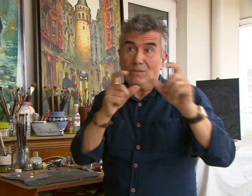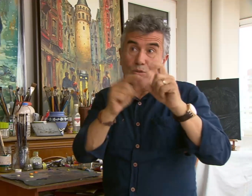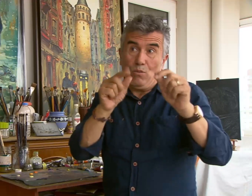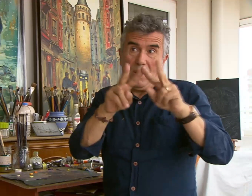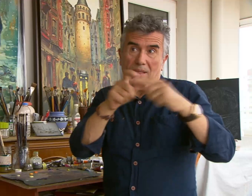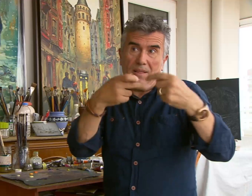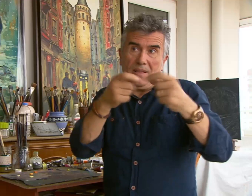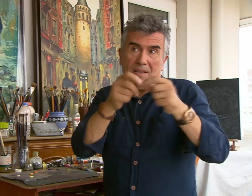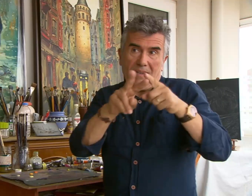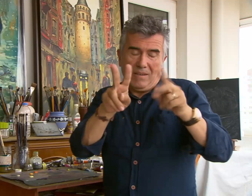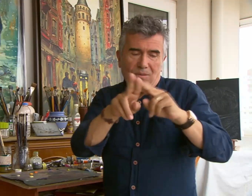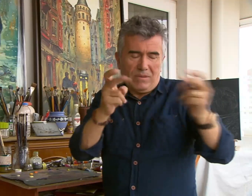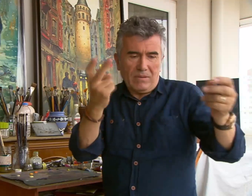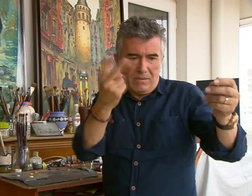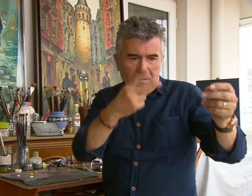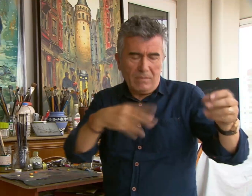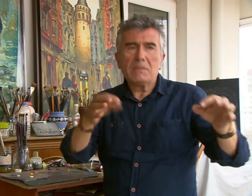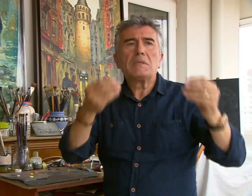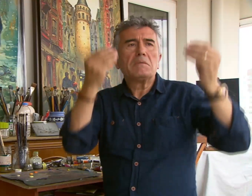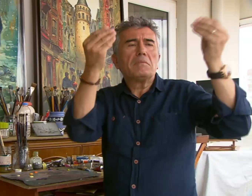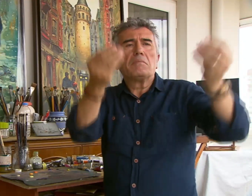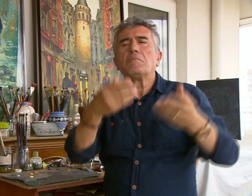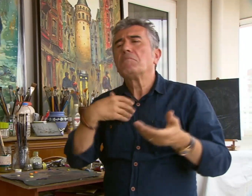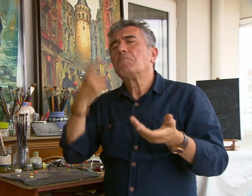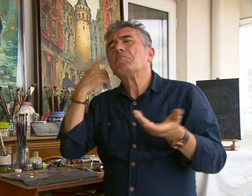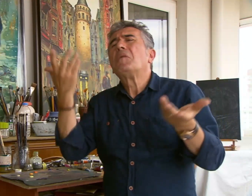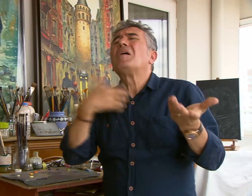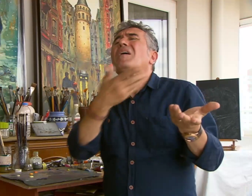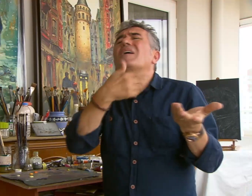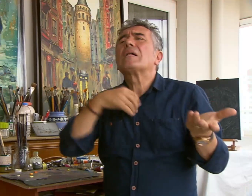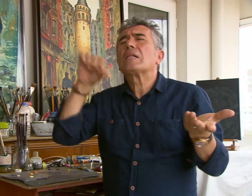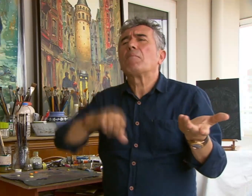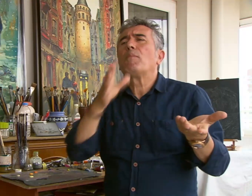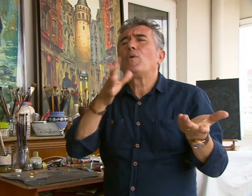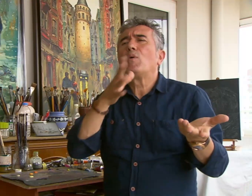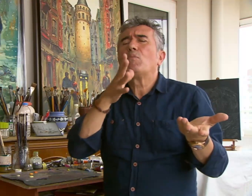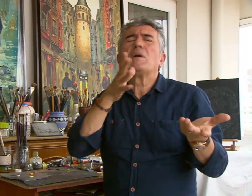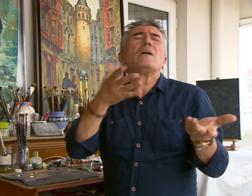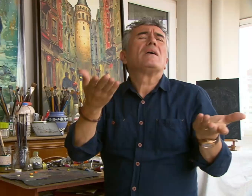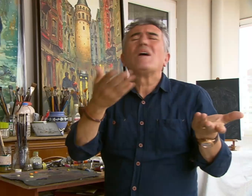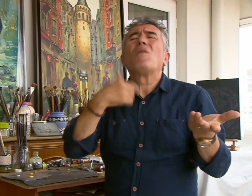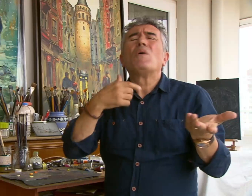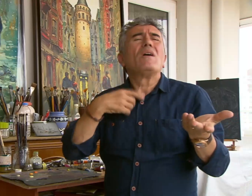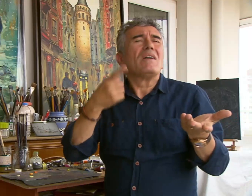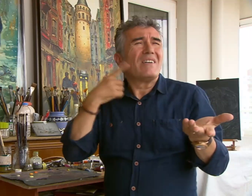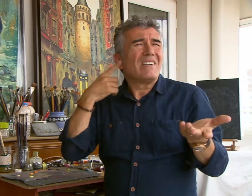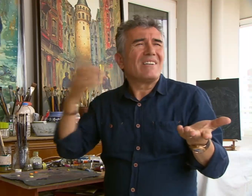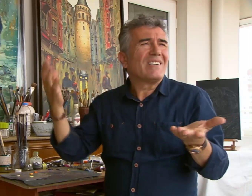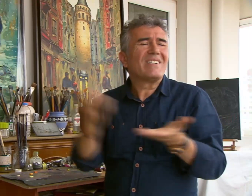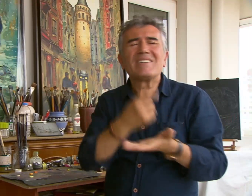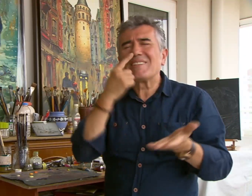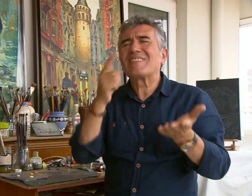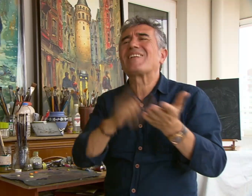sebze meyve fabrikalarıyla ilgiliydi. Yaptım resmimi. Ya mutlaka yarışmadan bir